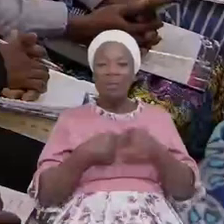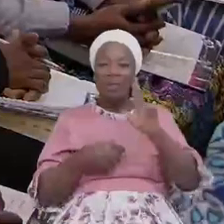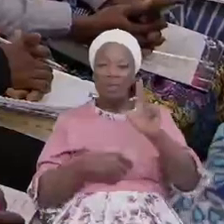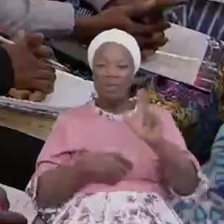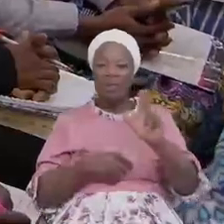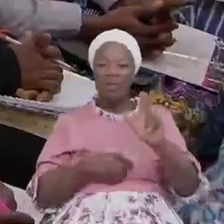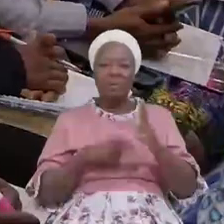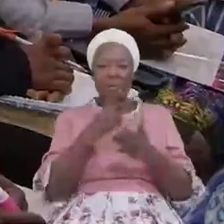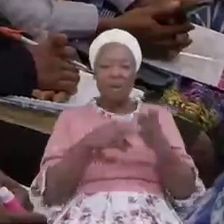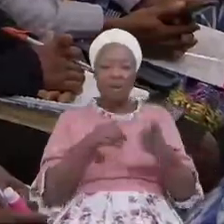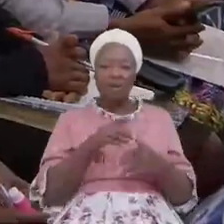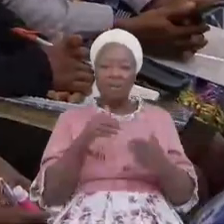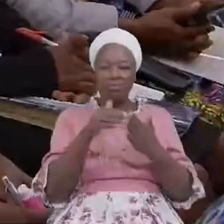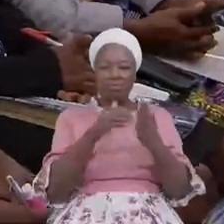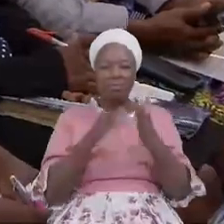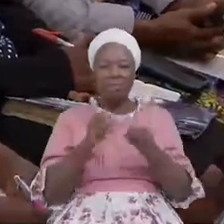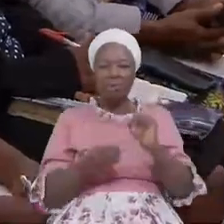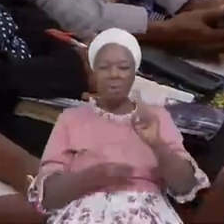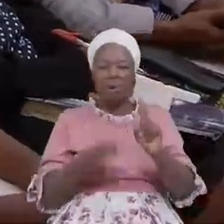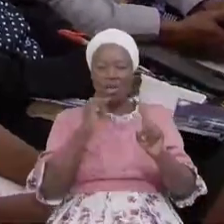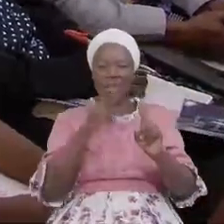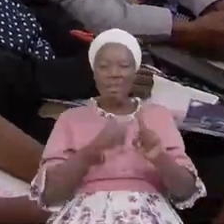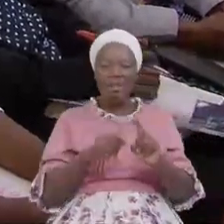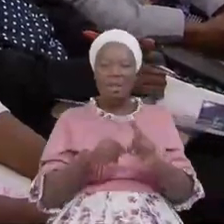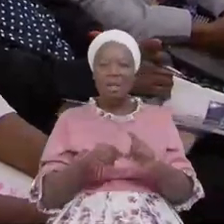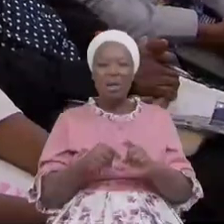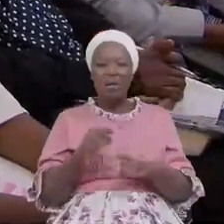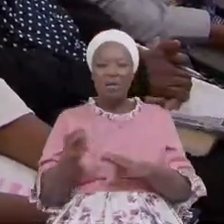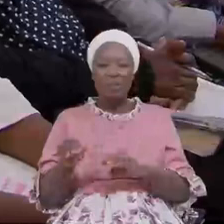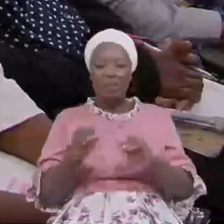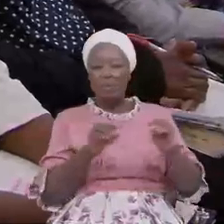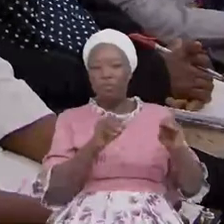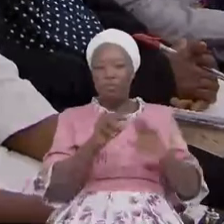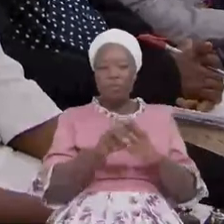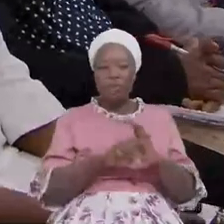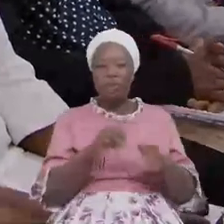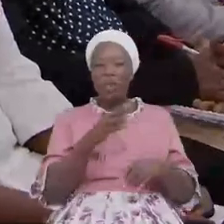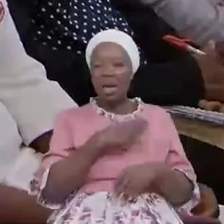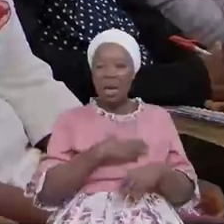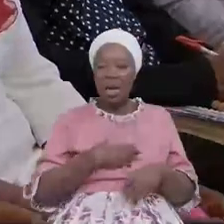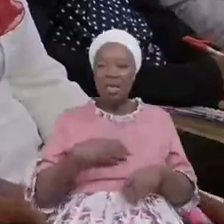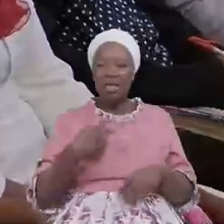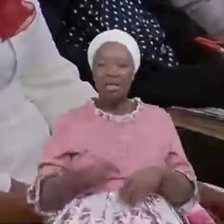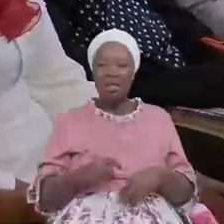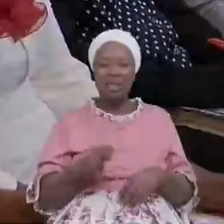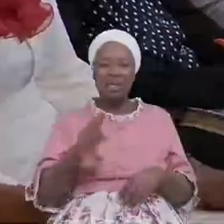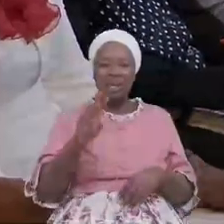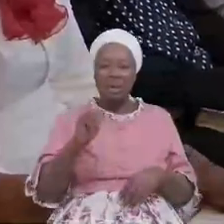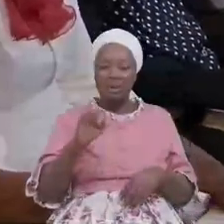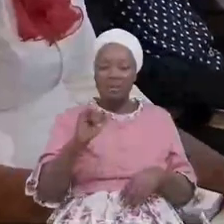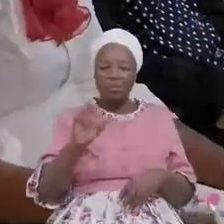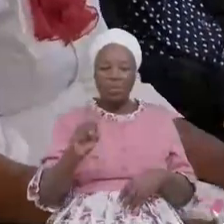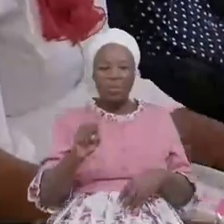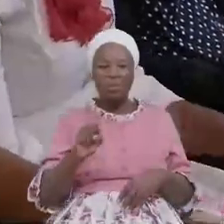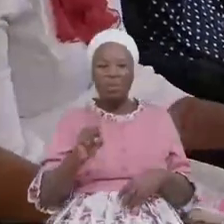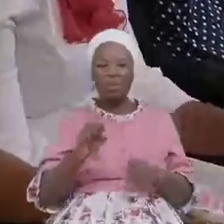Premièrement, le mouvement et la mauvaise gestion d'Israël sous sa bonté.